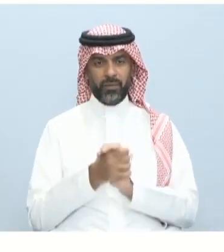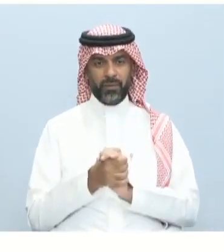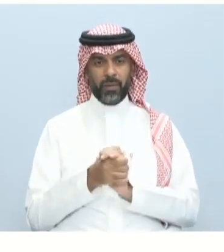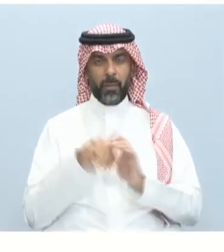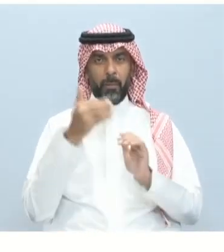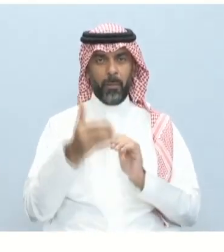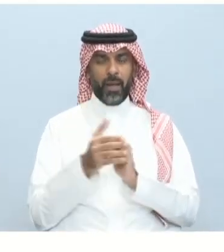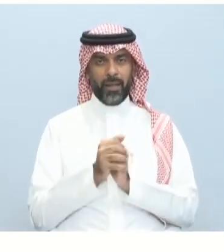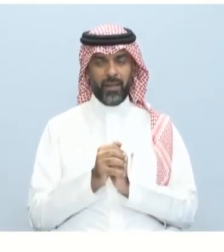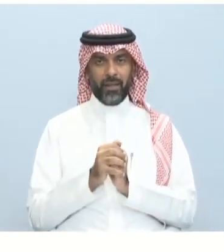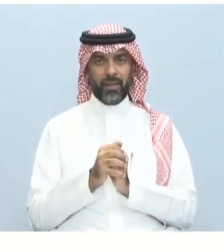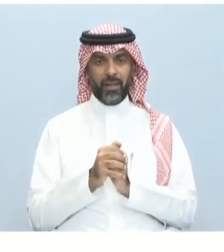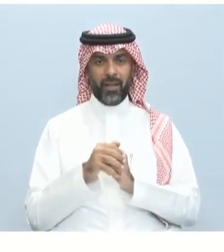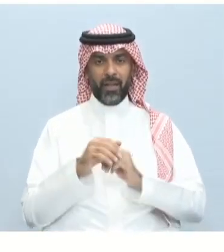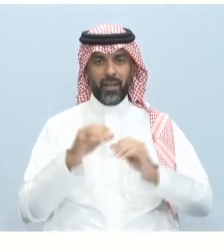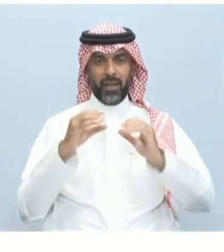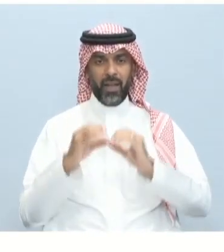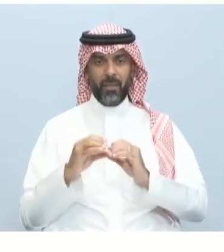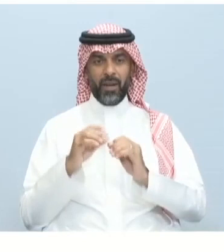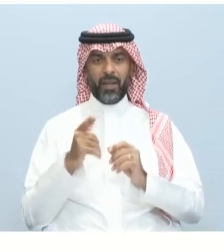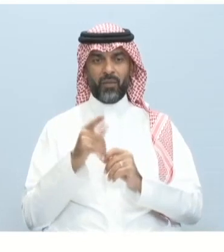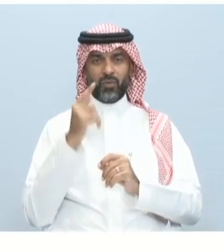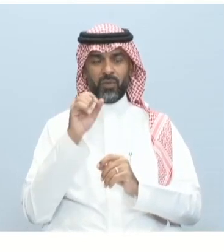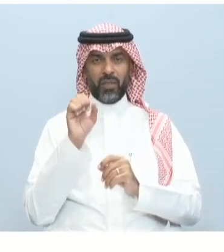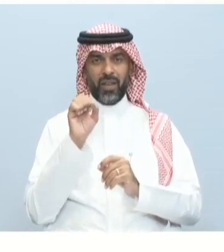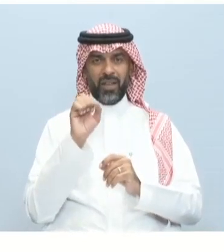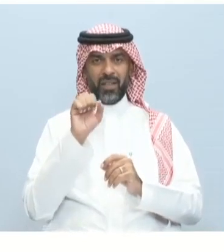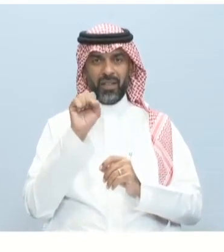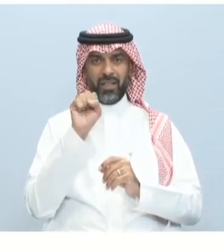بعد ذلك لبنة سيت كاستوم نمبر